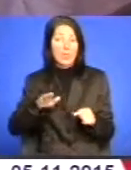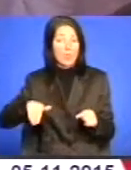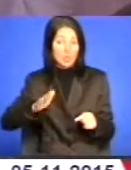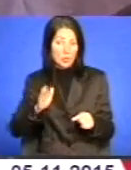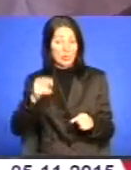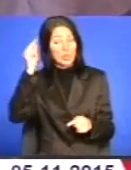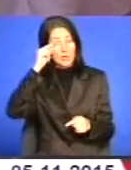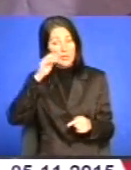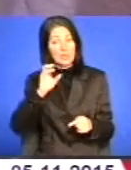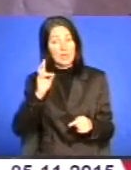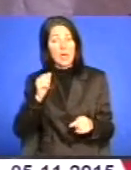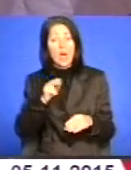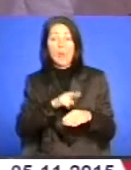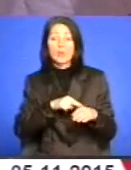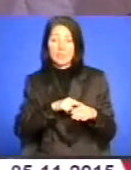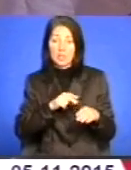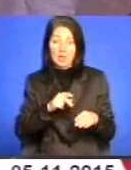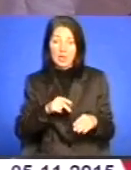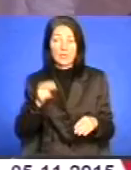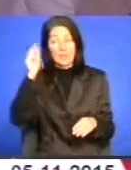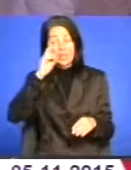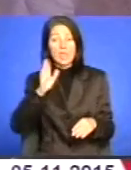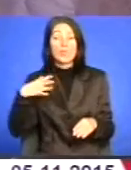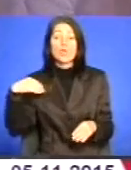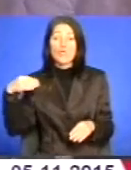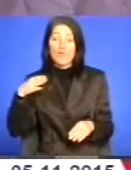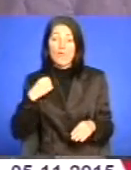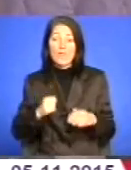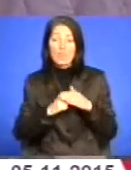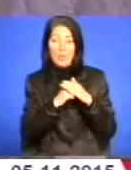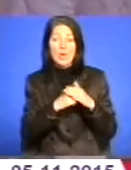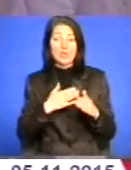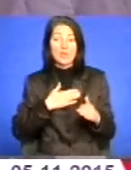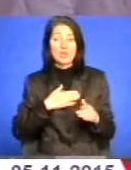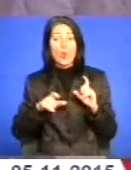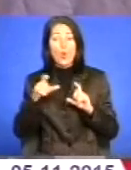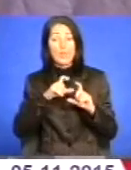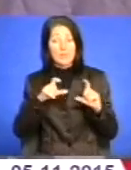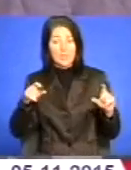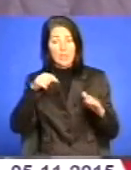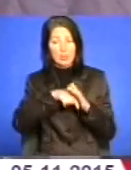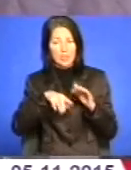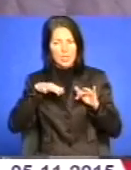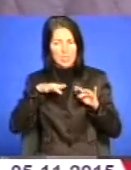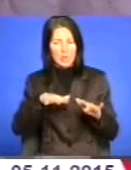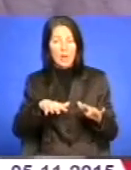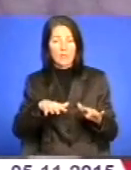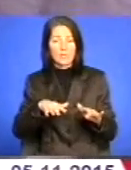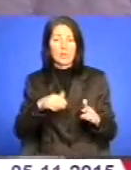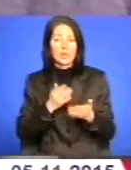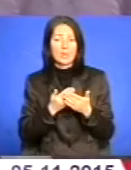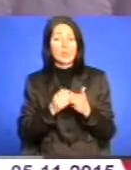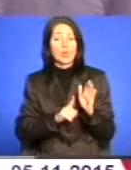на поліцейських. Навчання буде проводитись в Львові на базі нашого університету внутрішніх справ, ну і орієнтовно воно десь